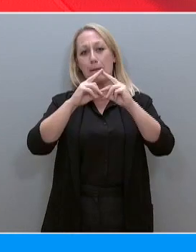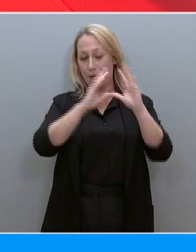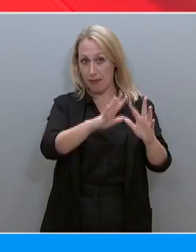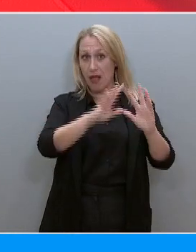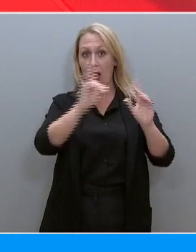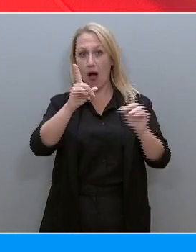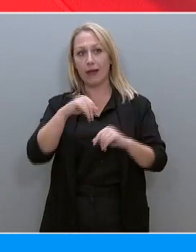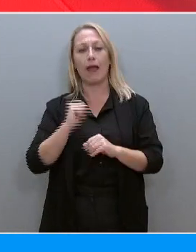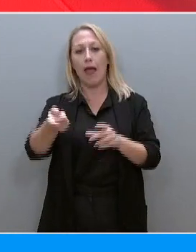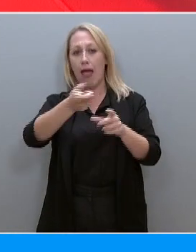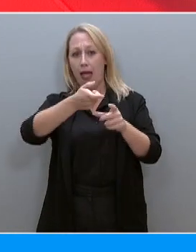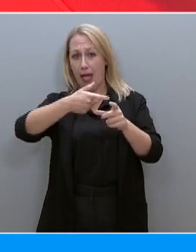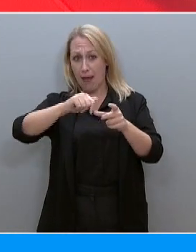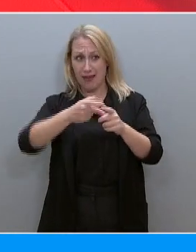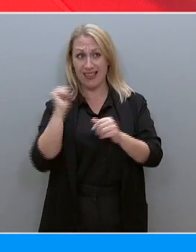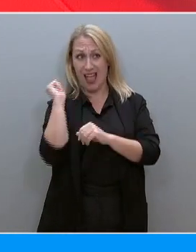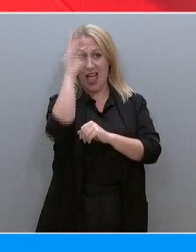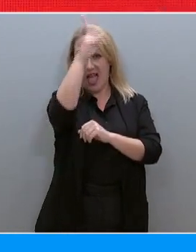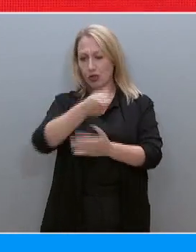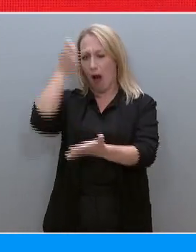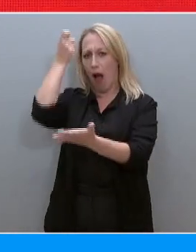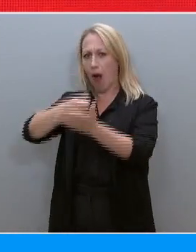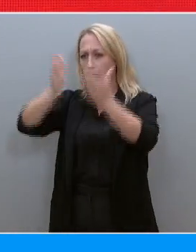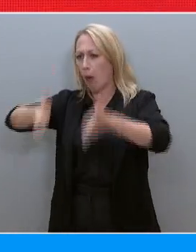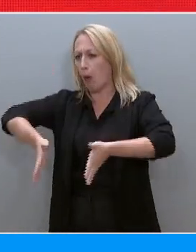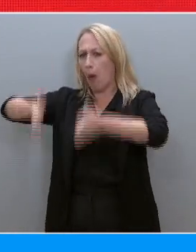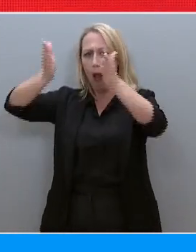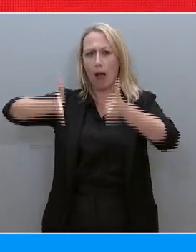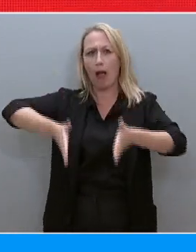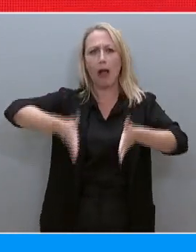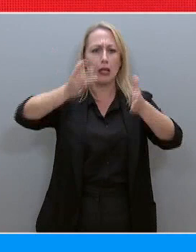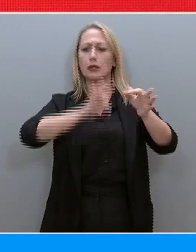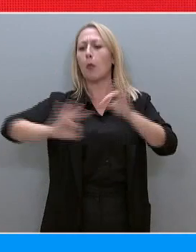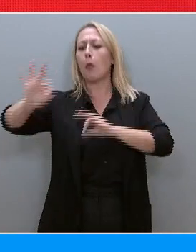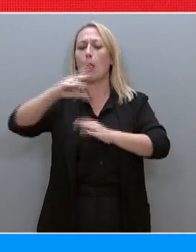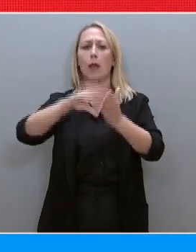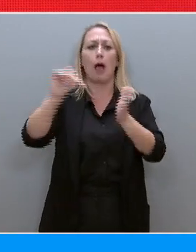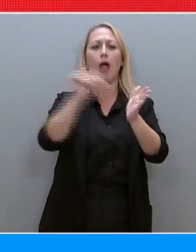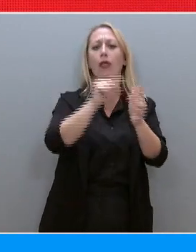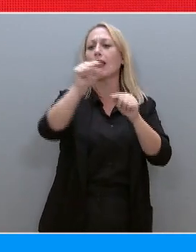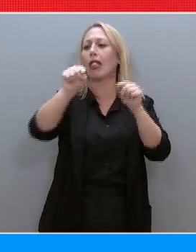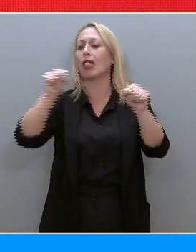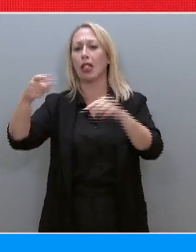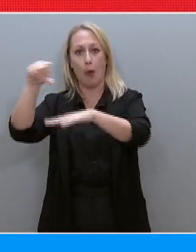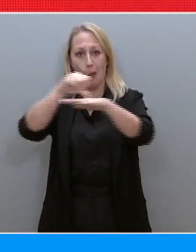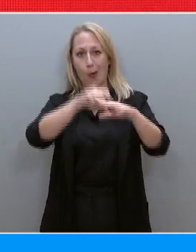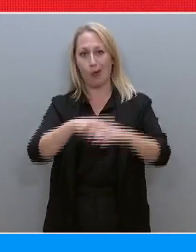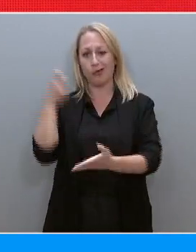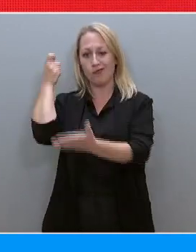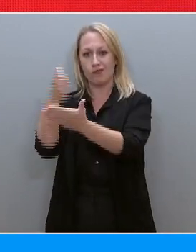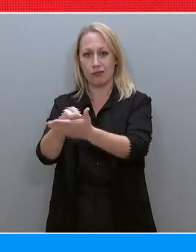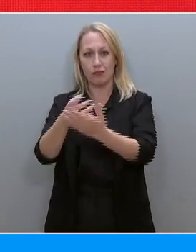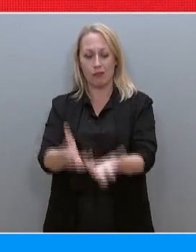παίρνουν δεκάδες ακίνητα, εκατοντάδες ακίνητα στην Αθήνα και σε άλλα αστικά κέντρα.